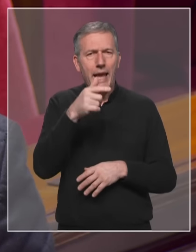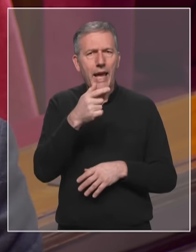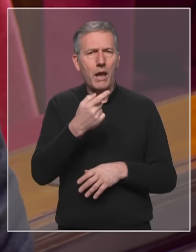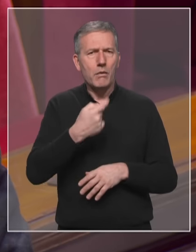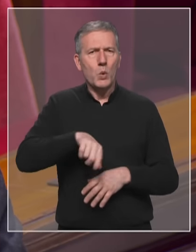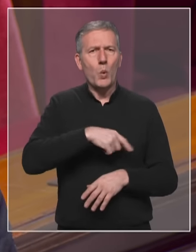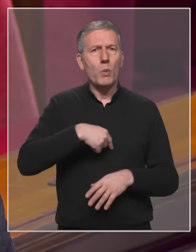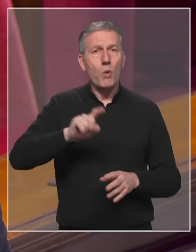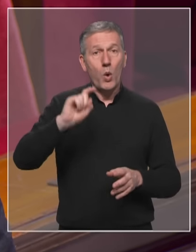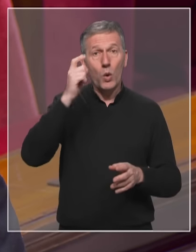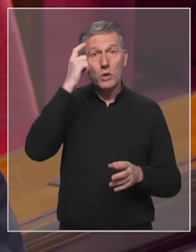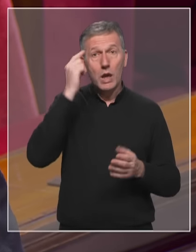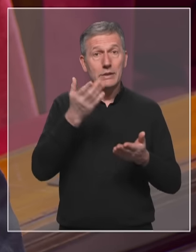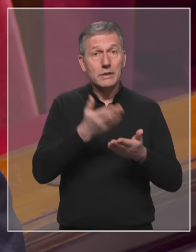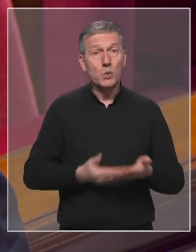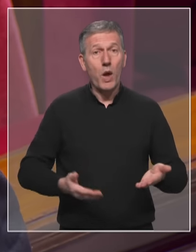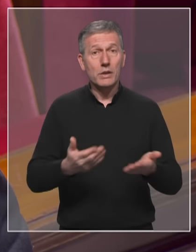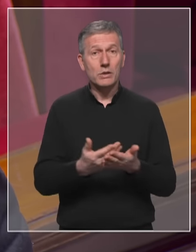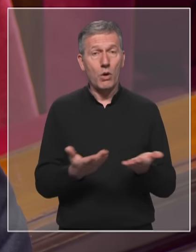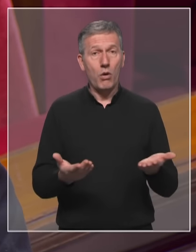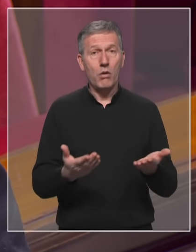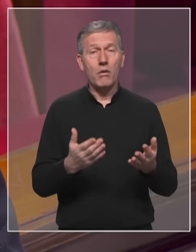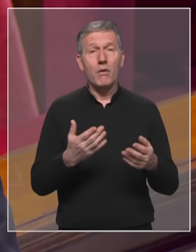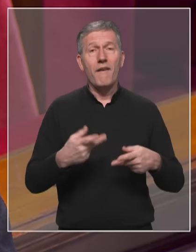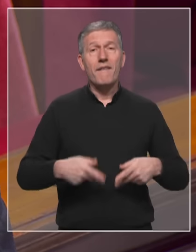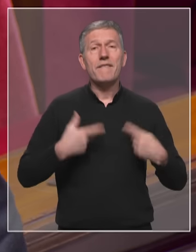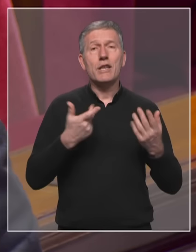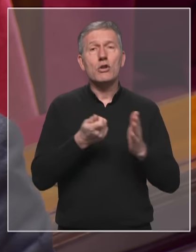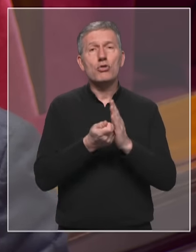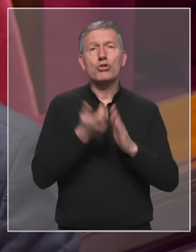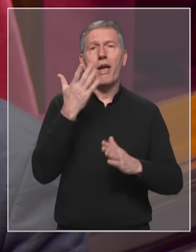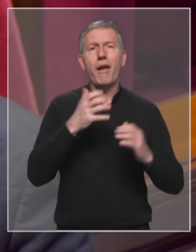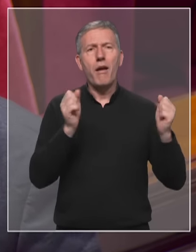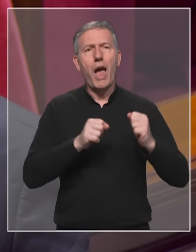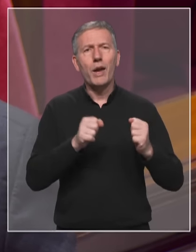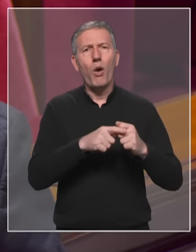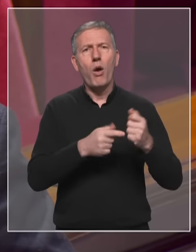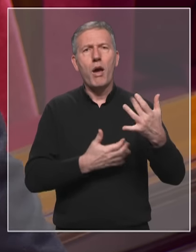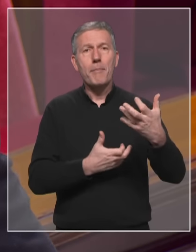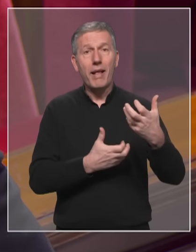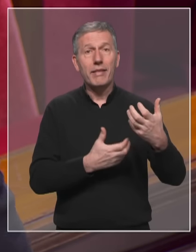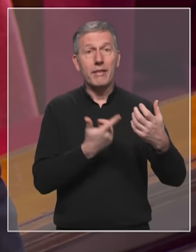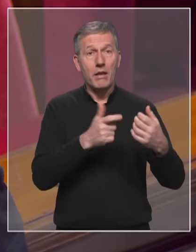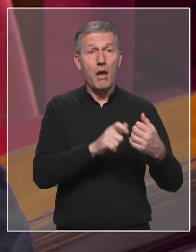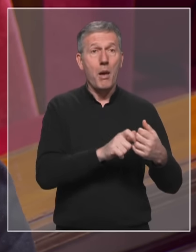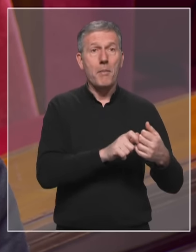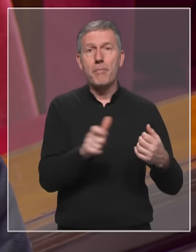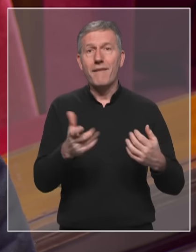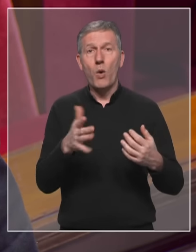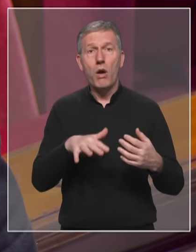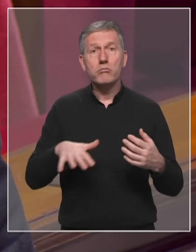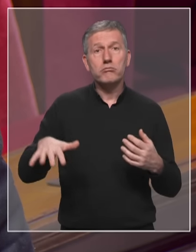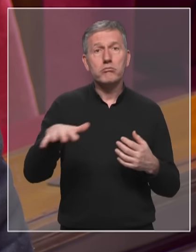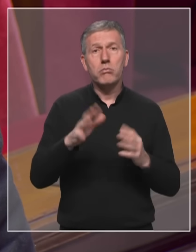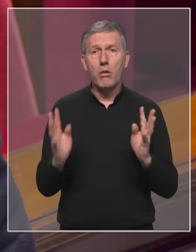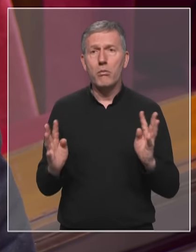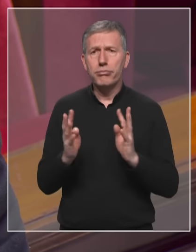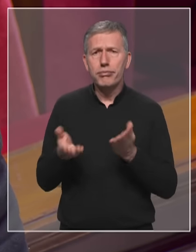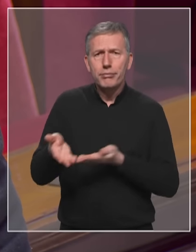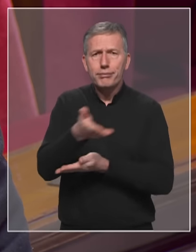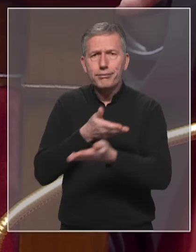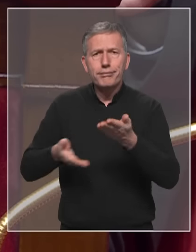situation et l'accord qui est intervenu sur la vie chère en Martinique a permis de mettre l'ensemble des acteurs autour de la table